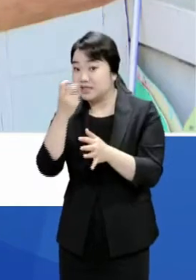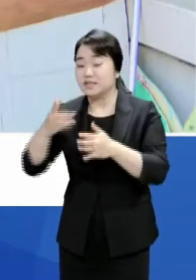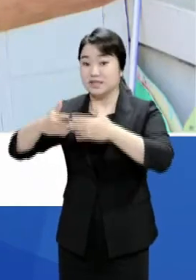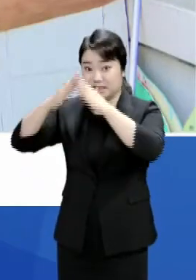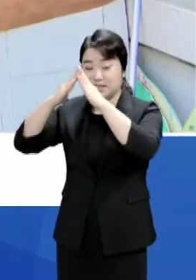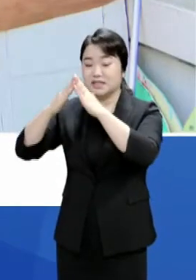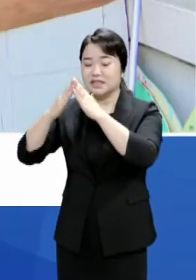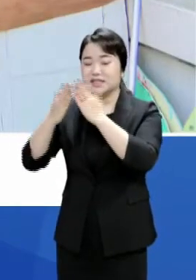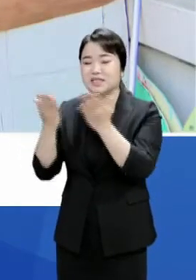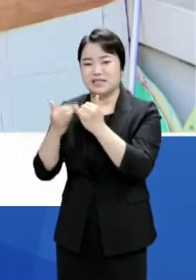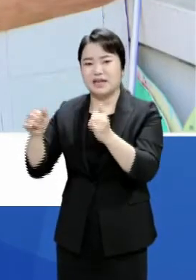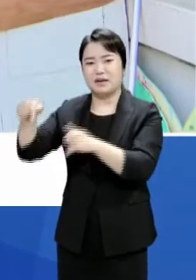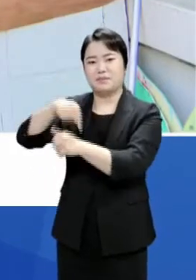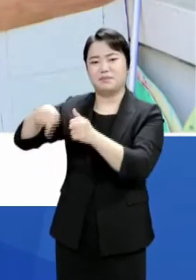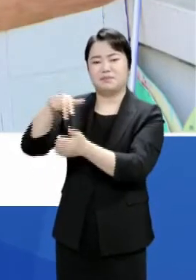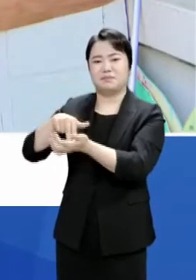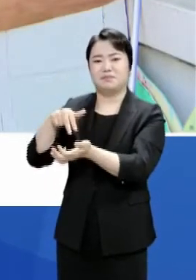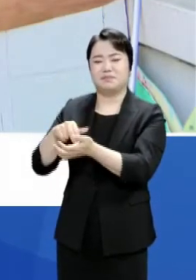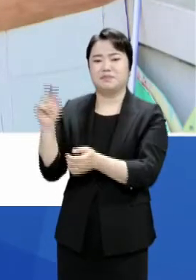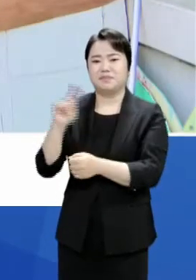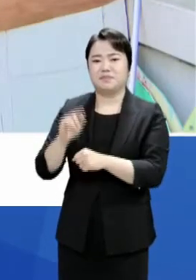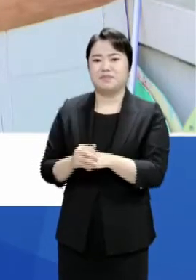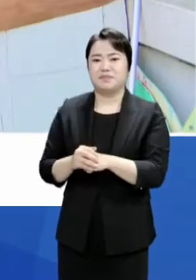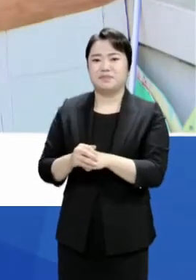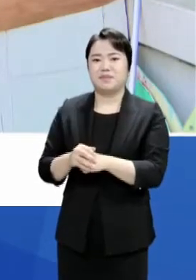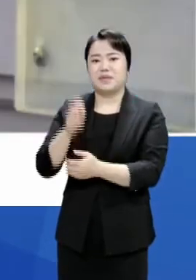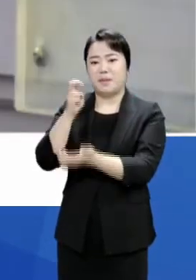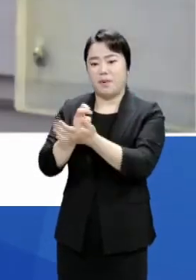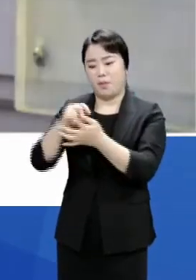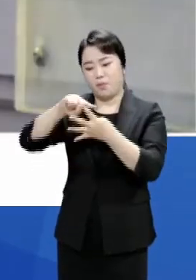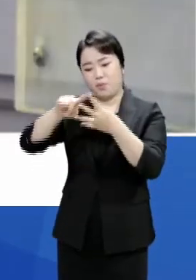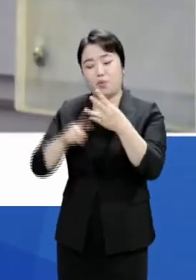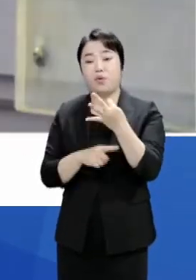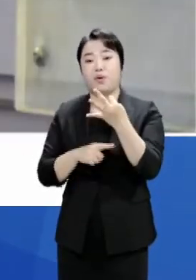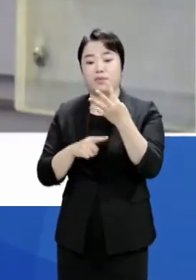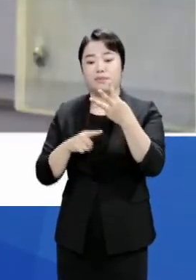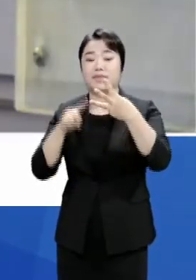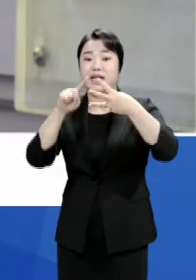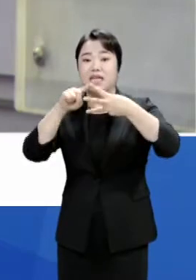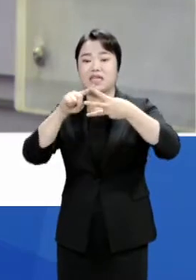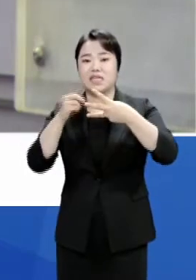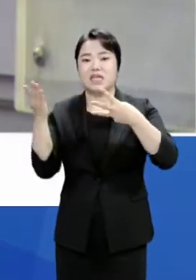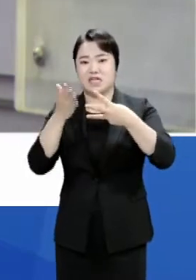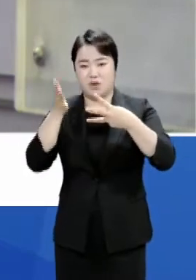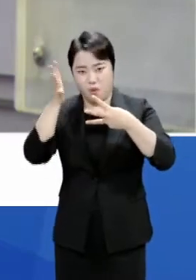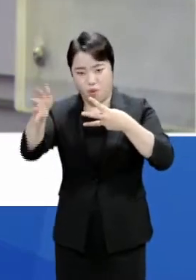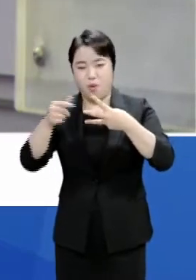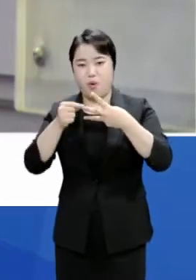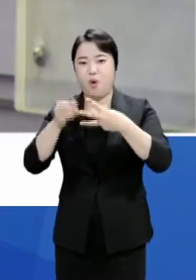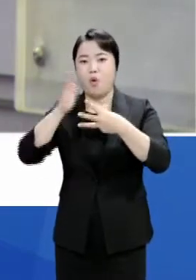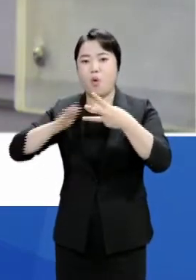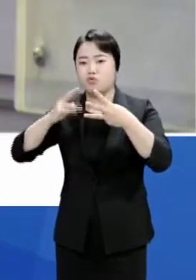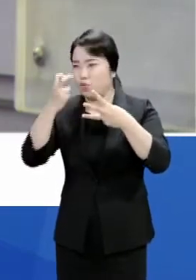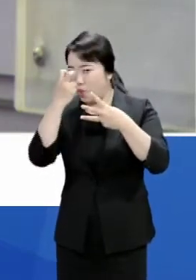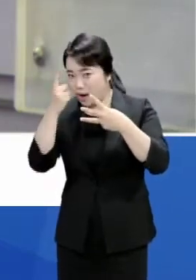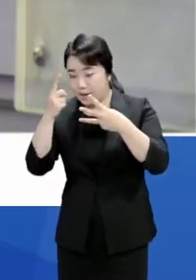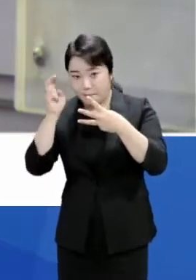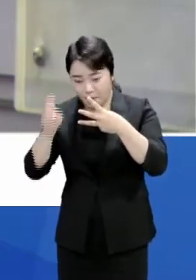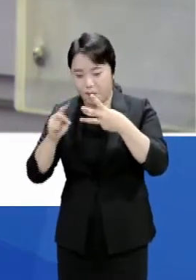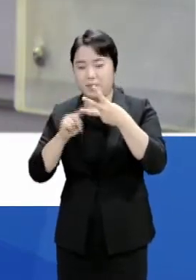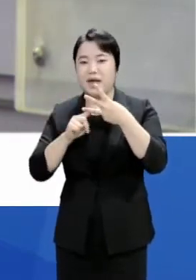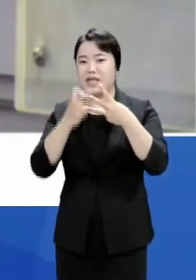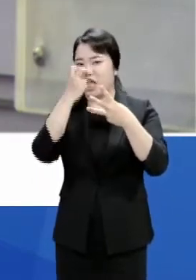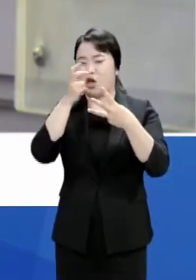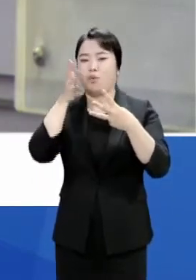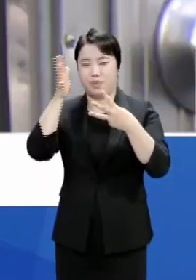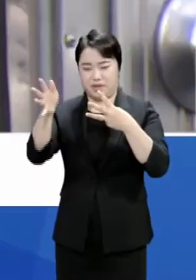문제인데 현재 아파트 경비원에 적용되는 법은 세 가지가 있습니다. 하나는 근로기준법, 두 번째는 공동주택관리법, 세 번째는